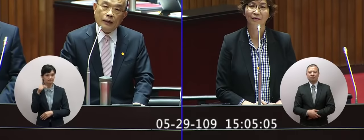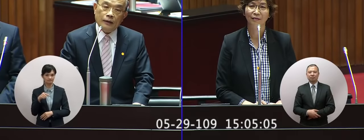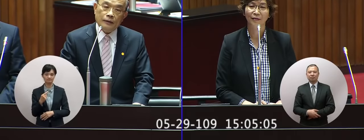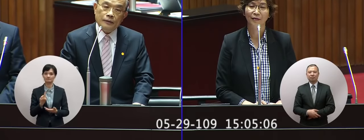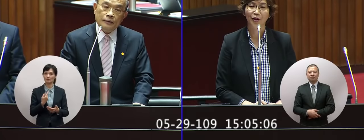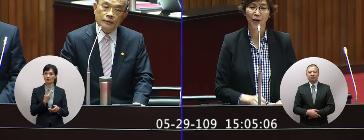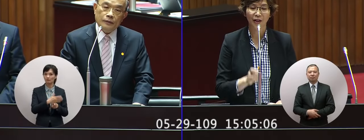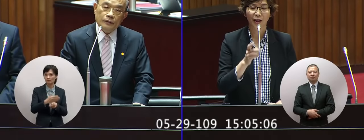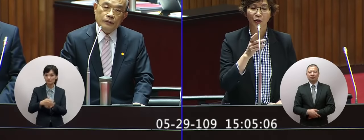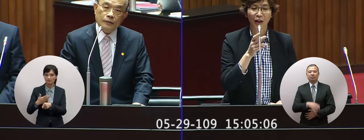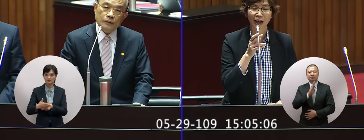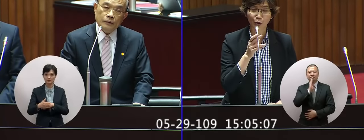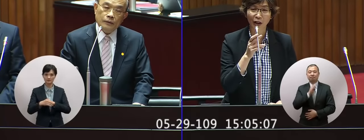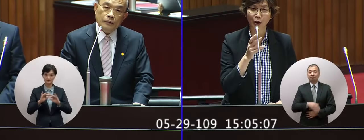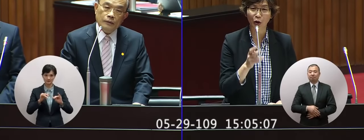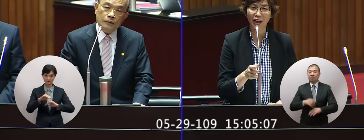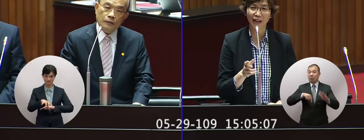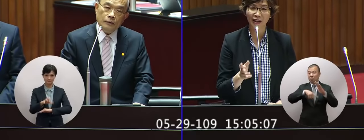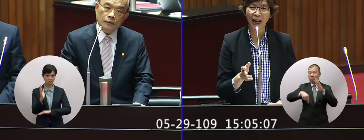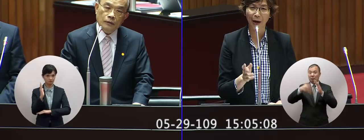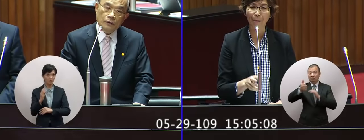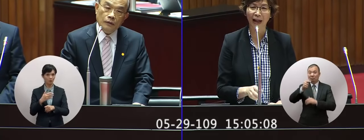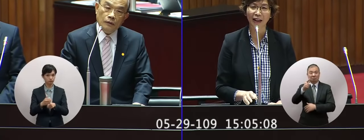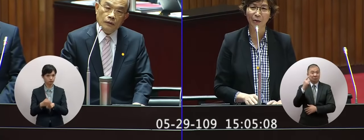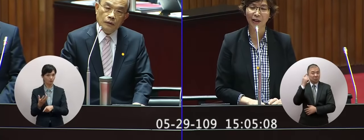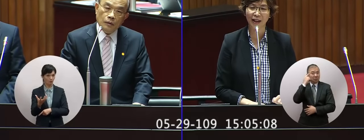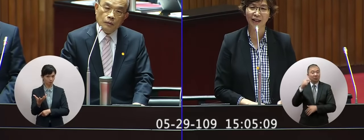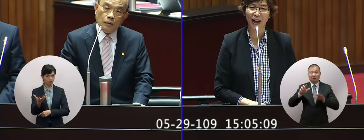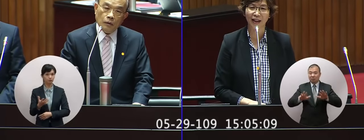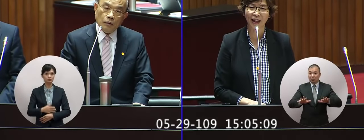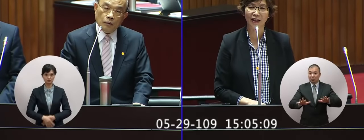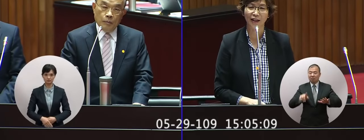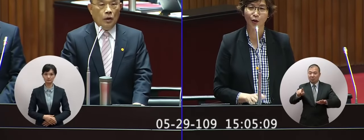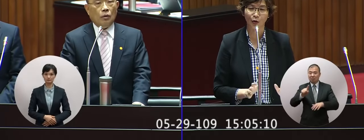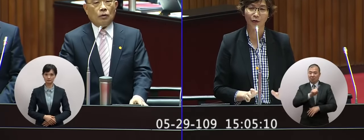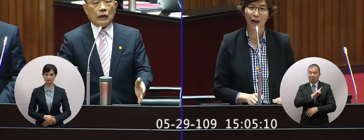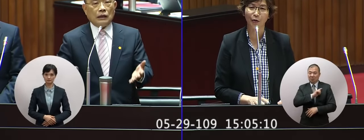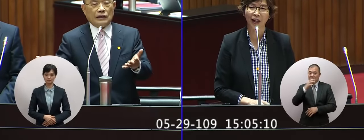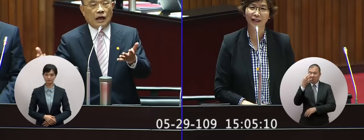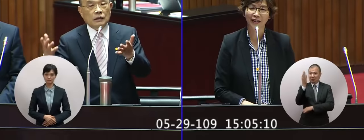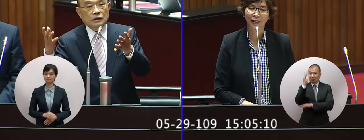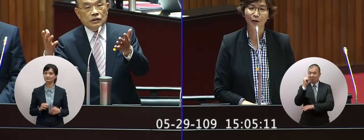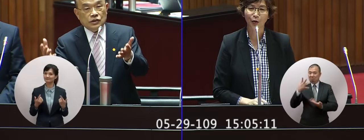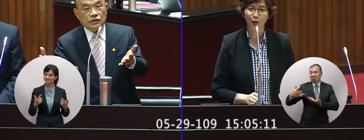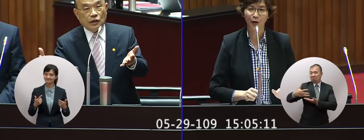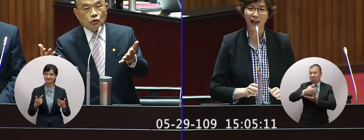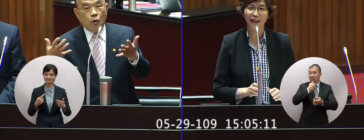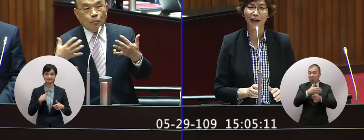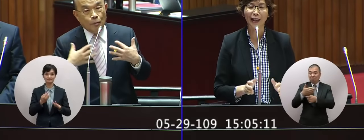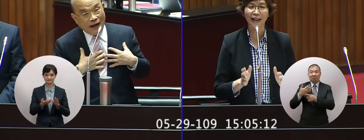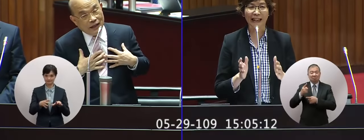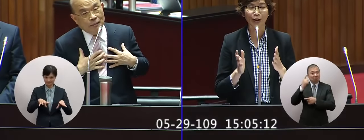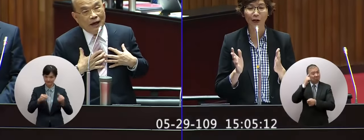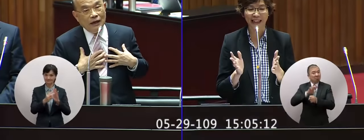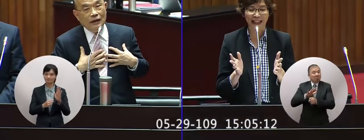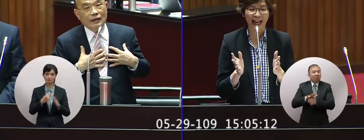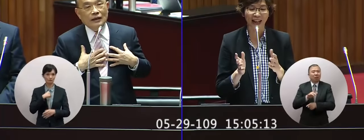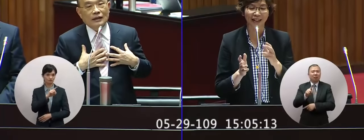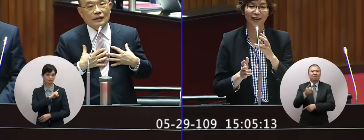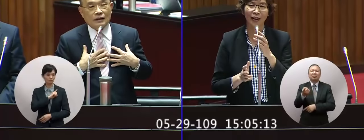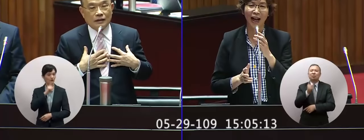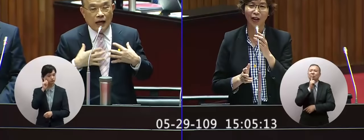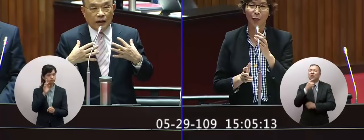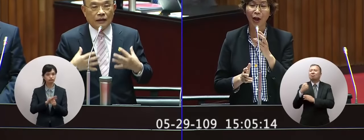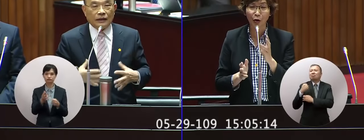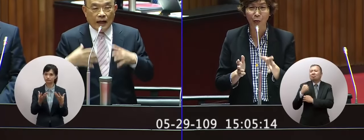多了。 是院长，所以你觉得你现在很满意你们现在的财政 收支方案？我没有，刚刚已经先说我不满意了。 你已经说尽